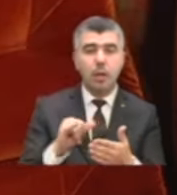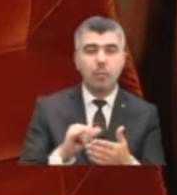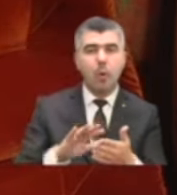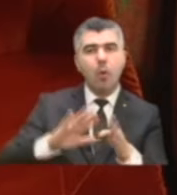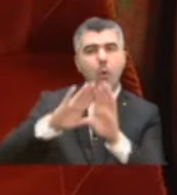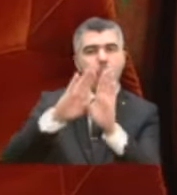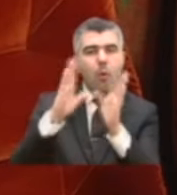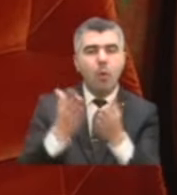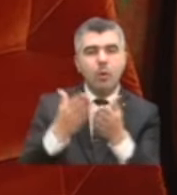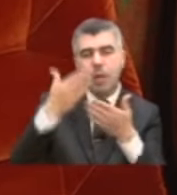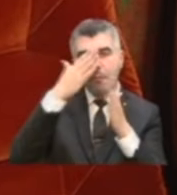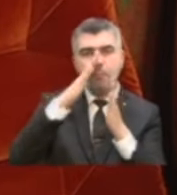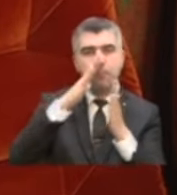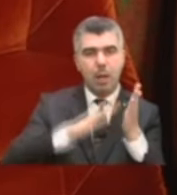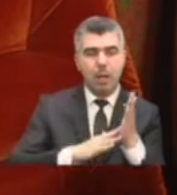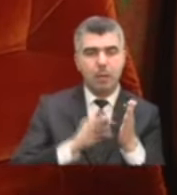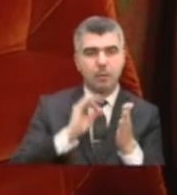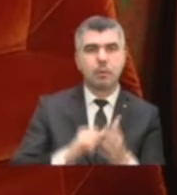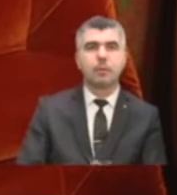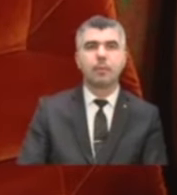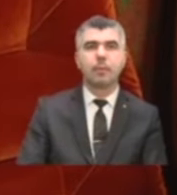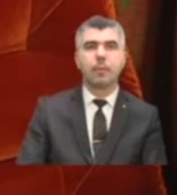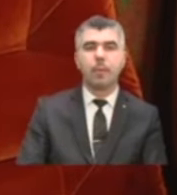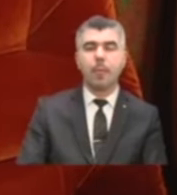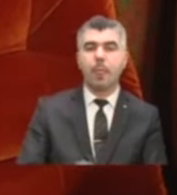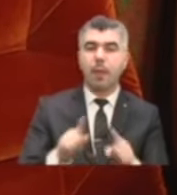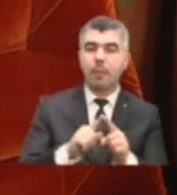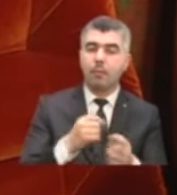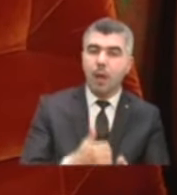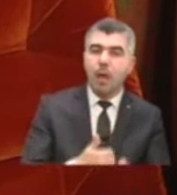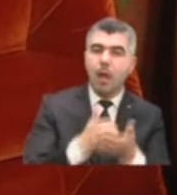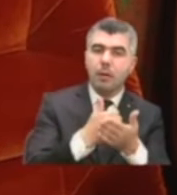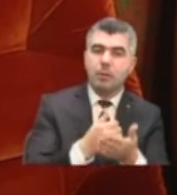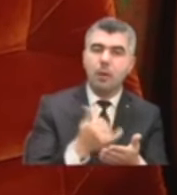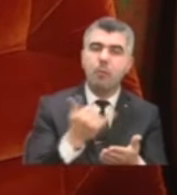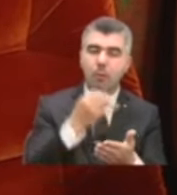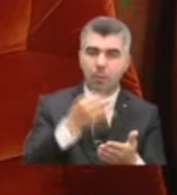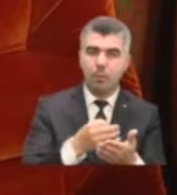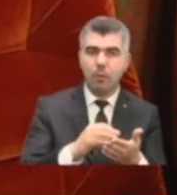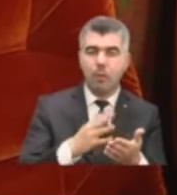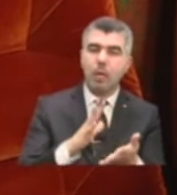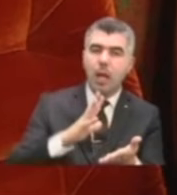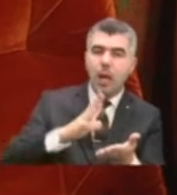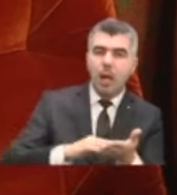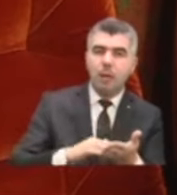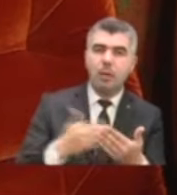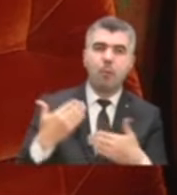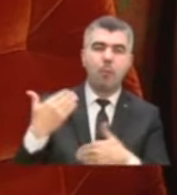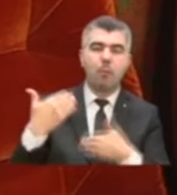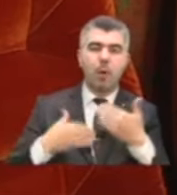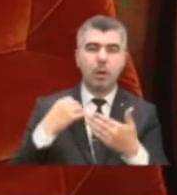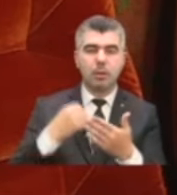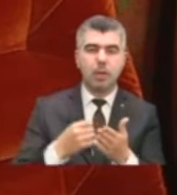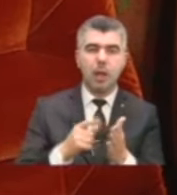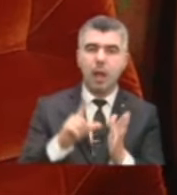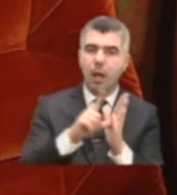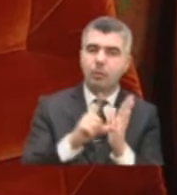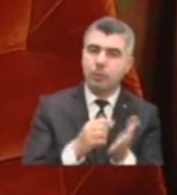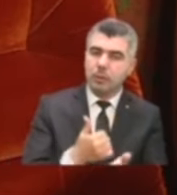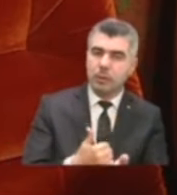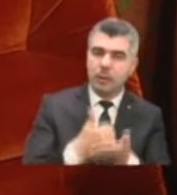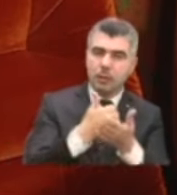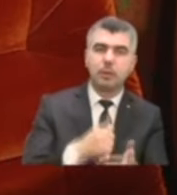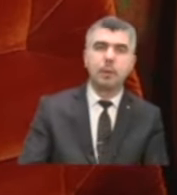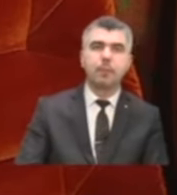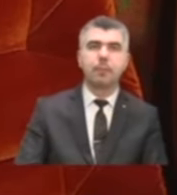جميع المغاربة، لأن غادي يولي بخدمات داخلة في البطاقة ديال الإعاقة وعندهم الحق يستافدوا منها.